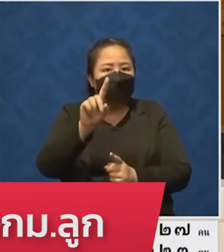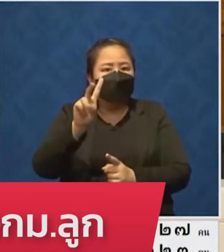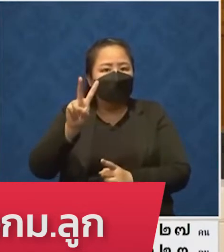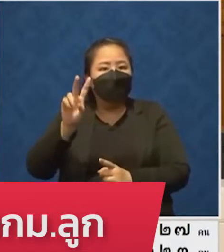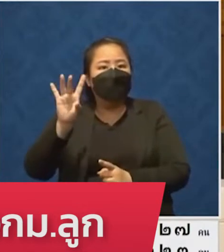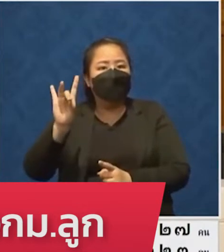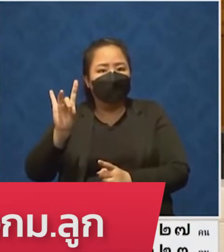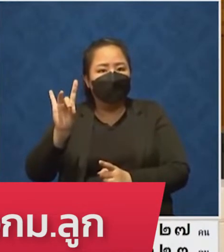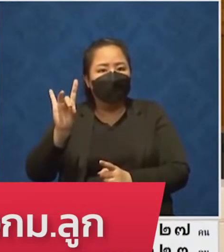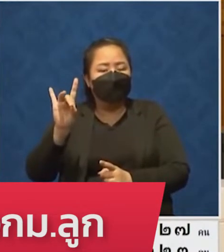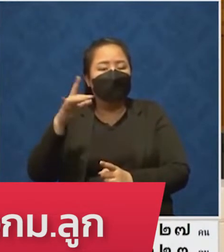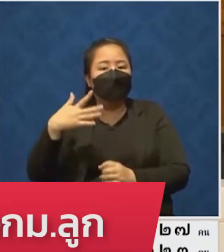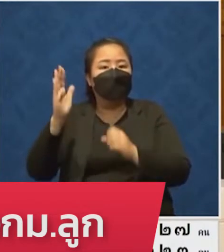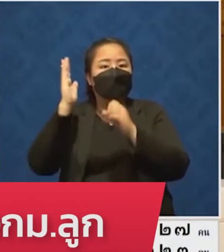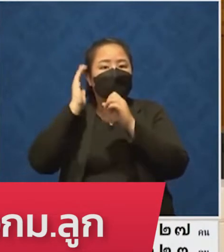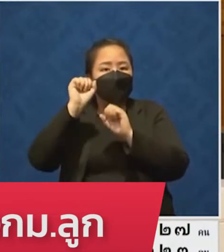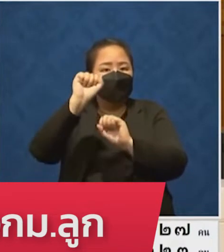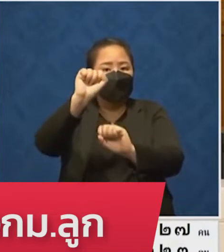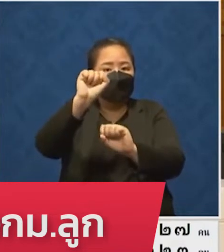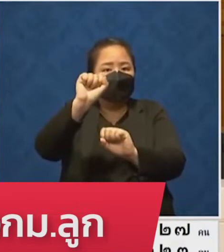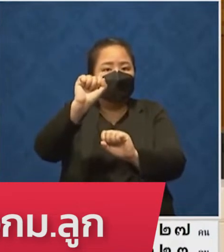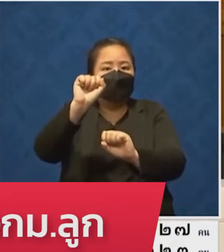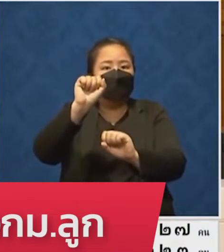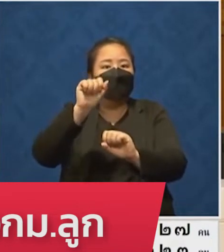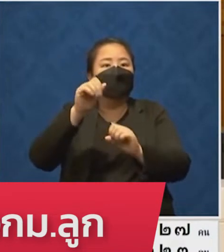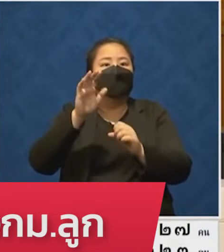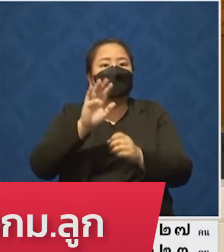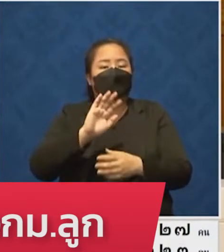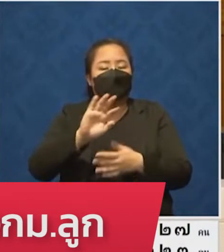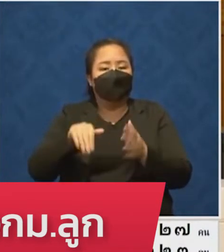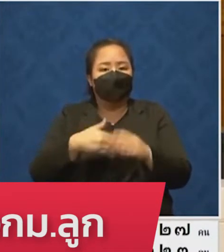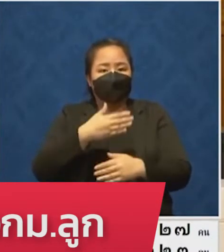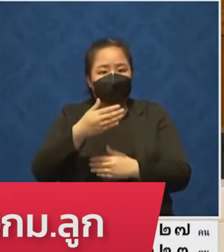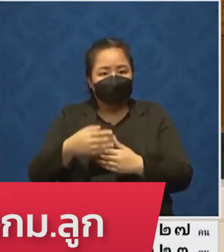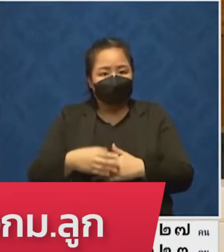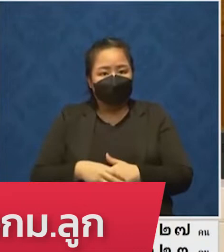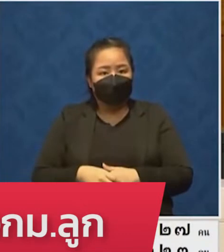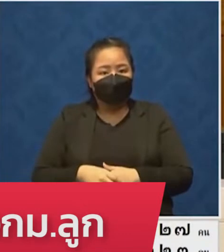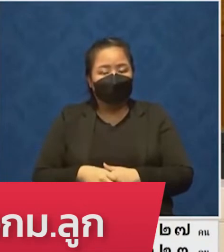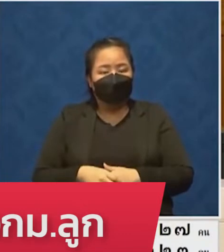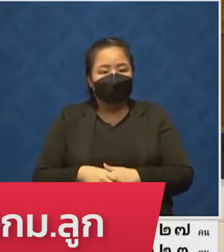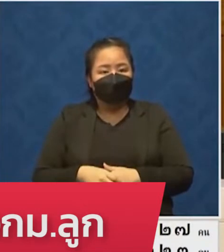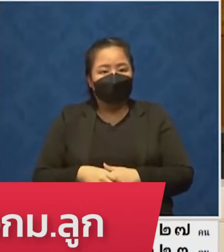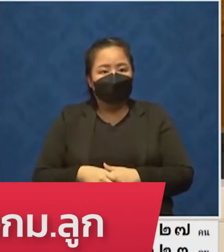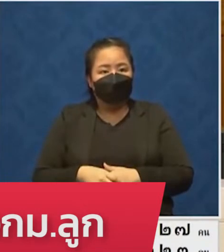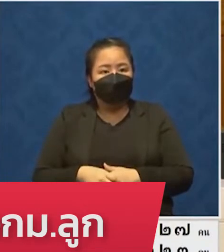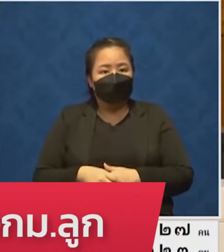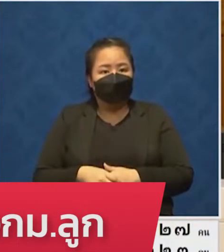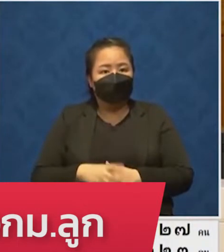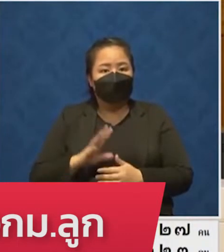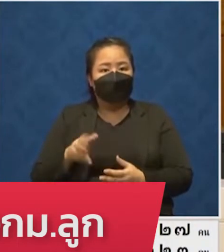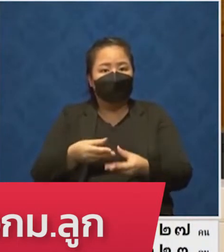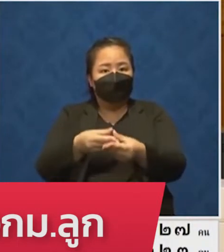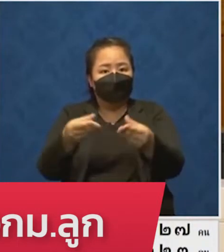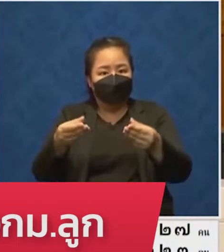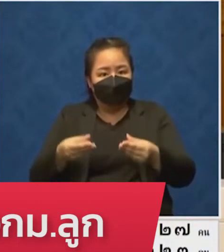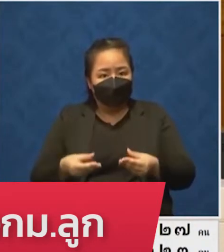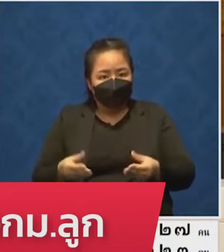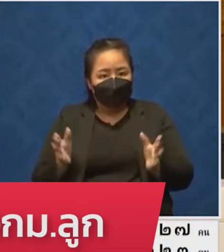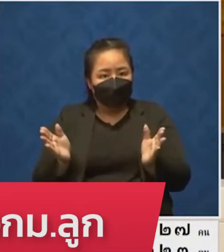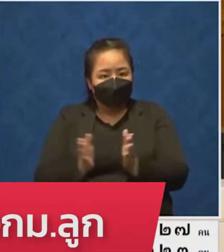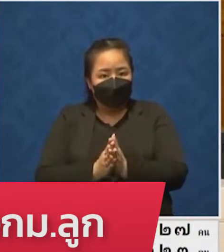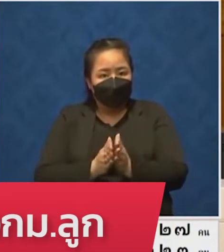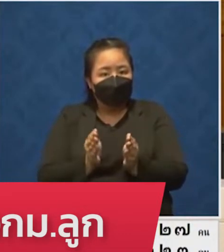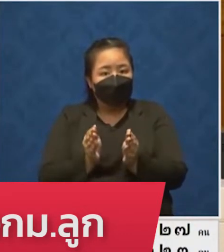ให้สอดคล้องแล้วนำกลับมาใหม่โดยพิจารณาต่อในมาตราที่เหลือและแนวทางให้เดินหน้าพิจารณาลงมติต่อ